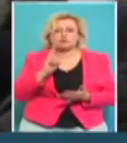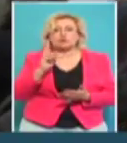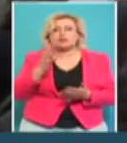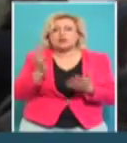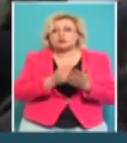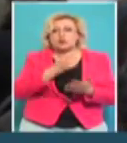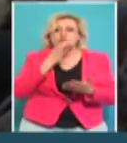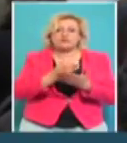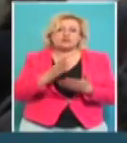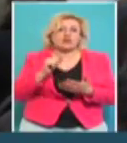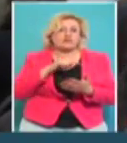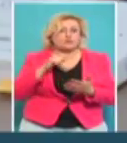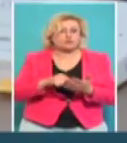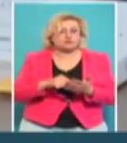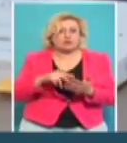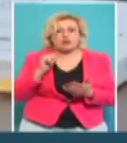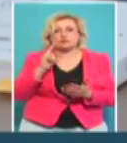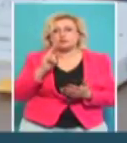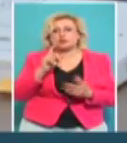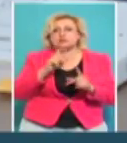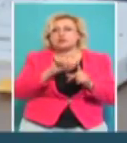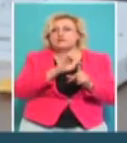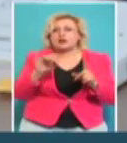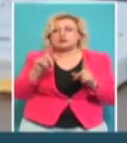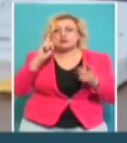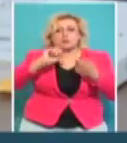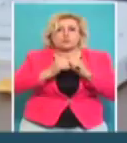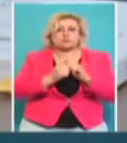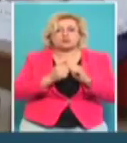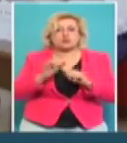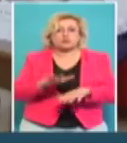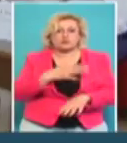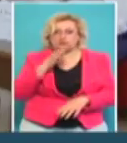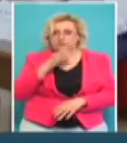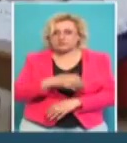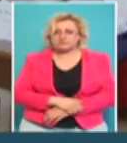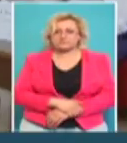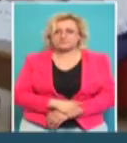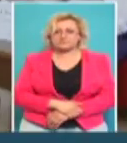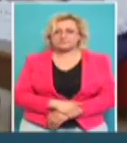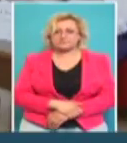жарық көрген жаңа өлеңдерін оқып алдағы жоспарларымен бөлісті. Әсел Құдайбергенова, Қыдырәлі Ахметбеков, Қостанай телеарнасы.